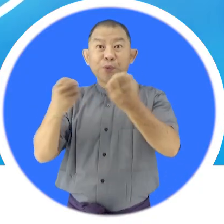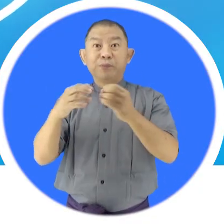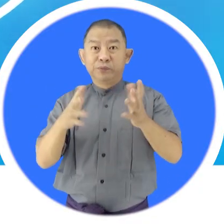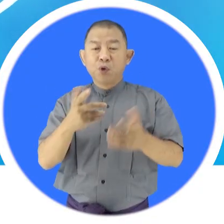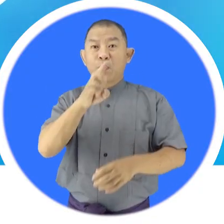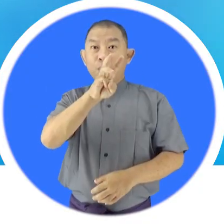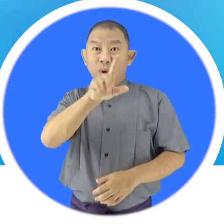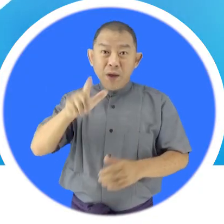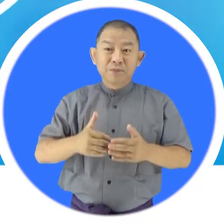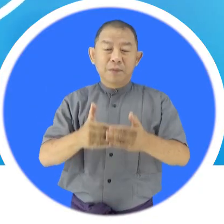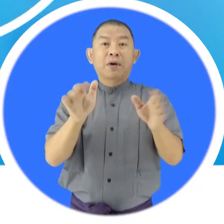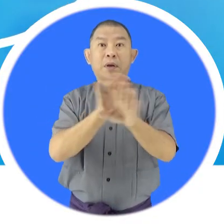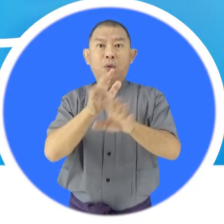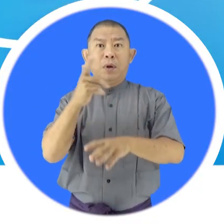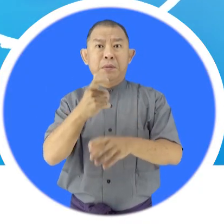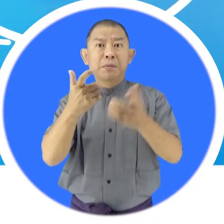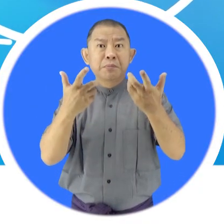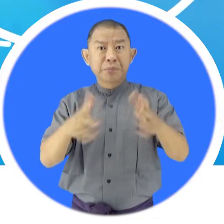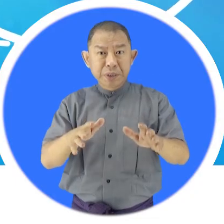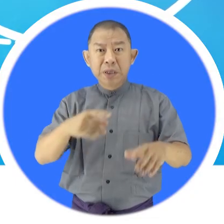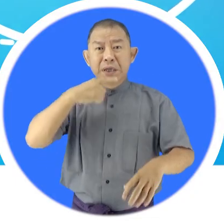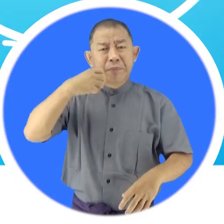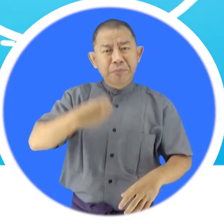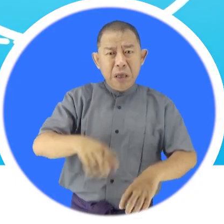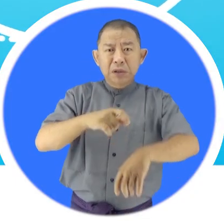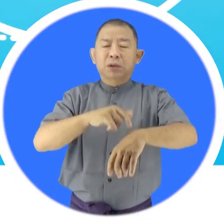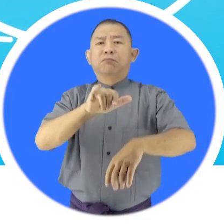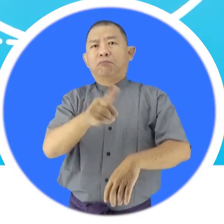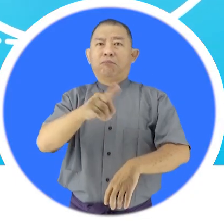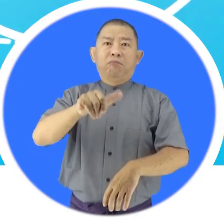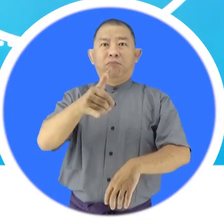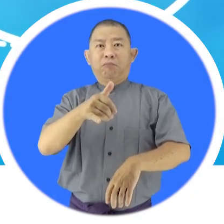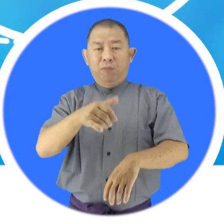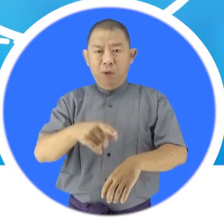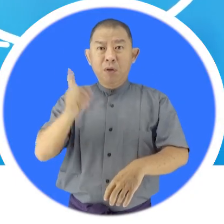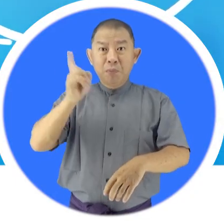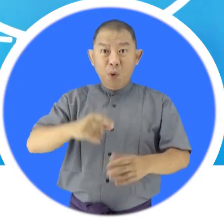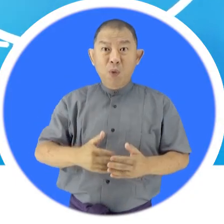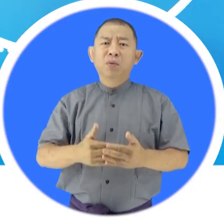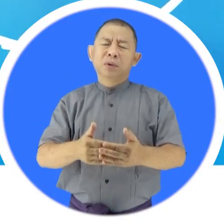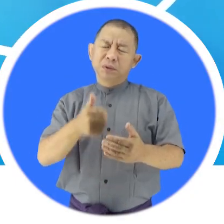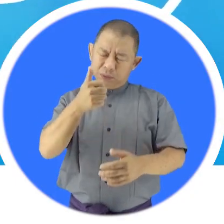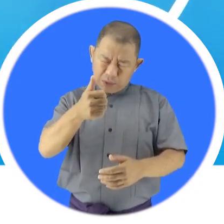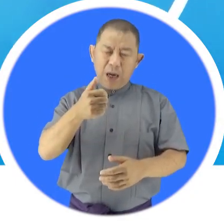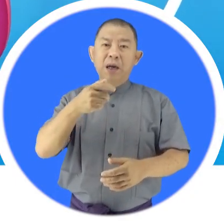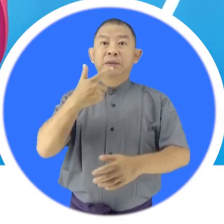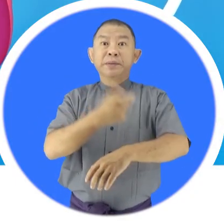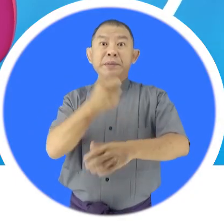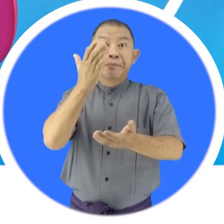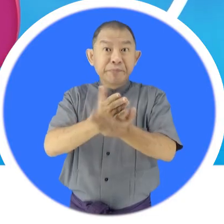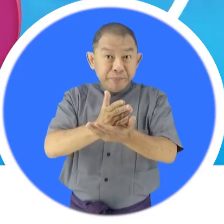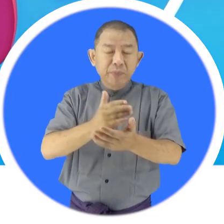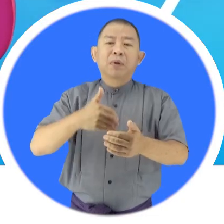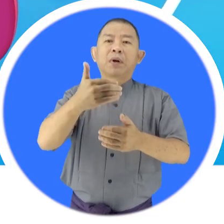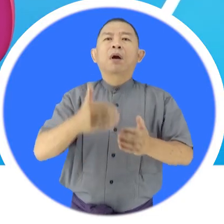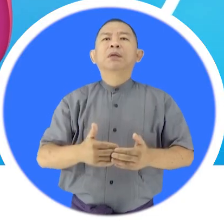ကိုယ်ဝန်ဆောင်နိုင်မှုအလားအလာကိုလည်းမထိခိုက်စေနိုင်ပါဘူး3လခန့်ထိုးဆေးကတအိမ်နဲ့ရန်ထူထဲမှုကိုရောပါသွားစေတဲ့အတွက်ရာသီသွေးနှဲသွားတာလားဖြစ်